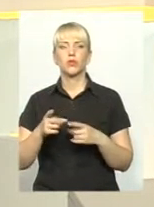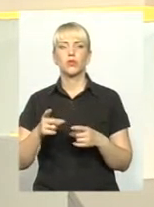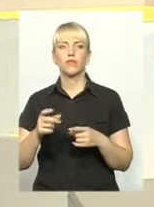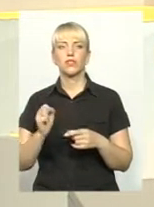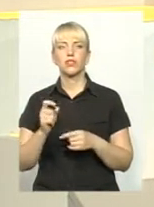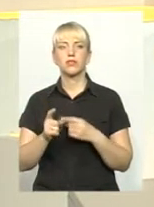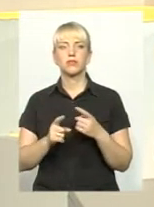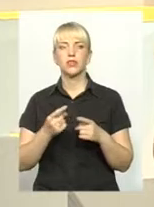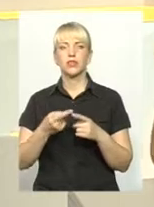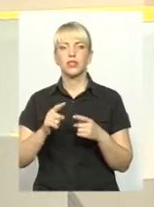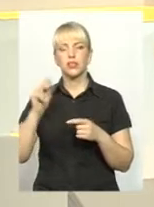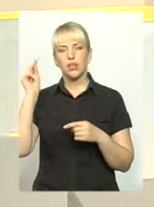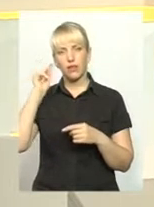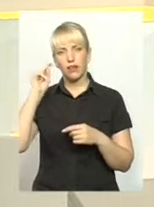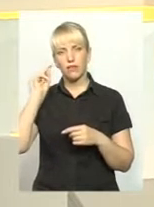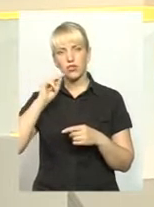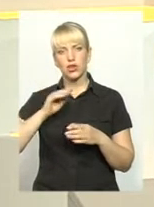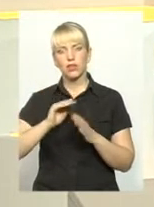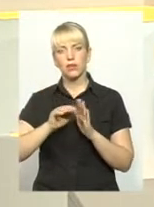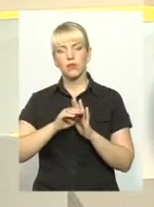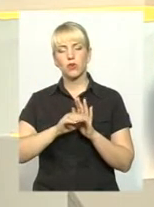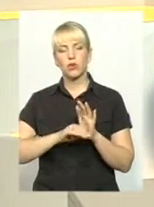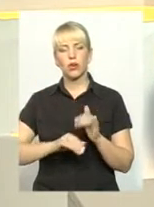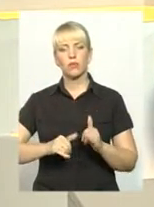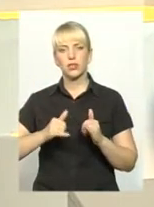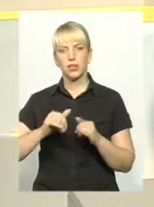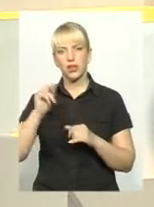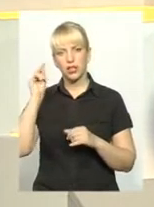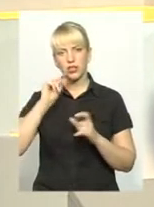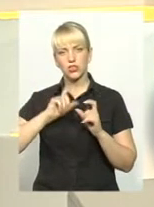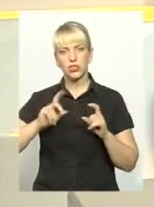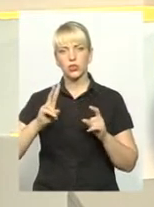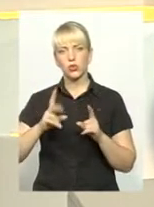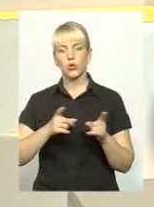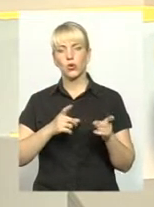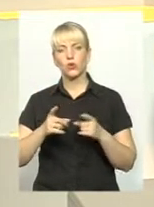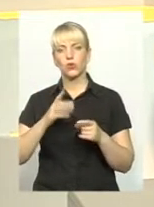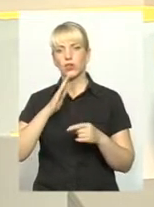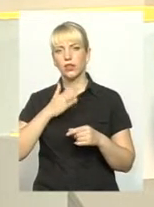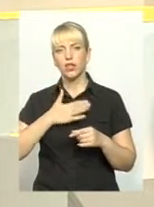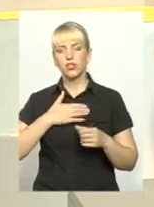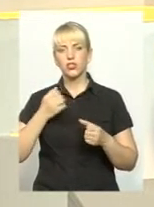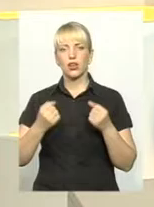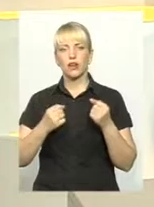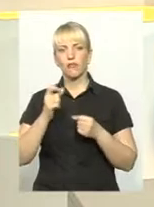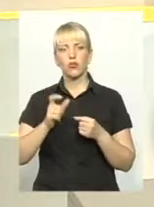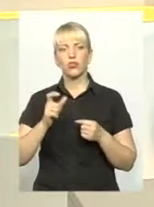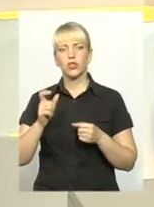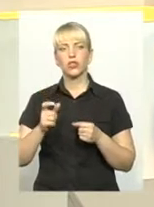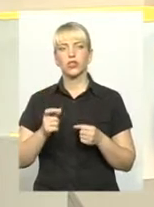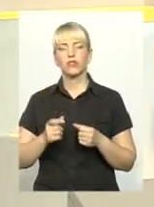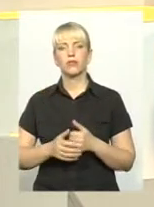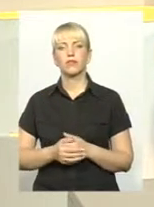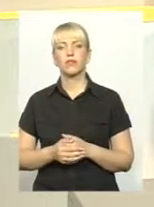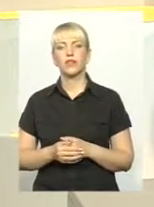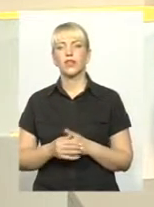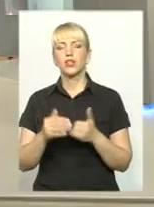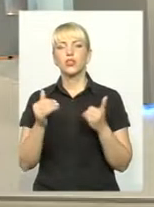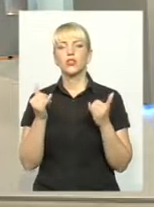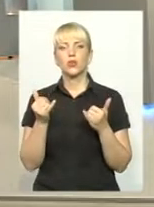ті навчальні програми для шкіл, які готують наших майбутніх водіїв? Ну, бачите, ви дуже слушно питання піднімаєте, і